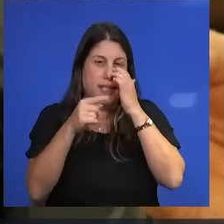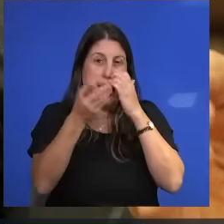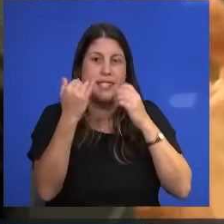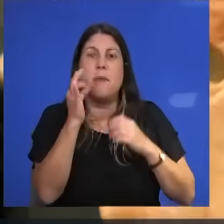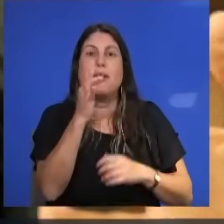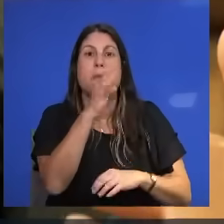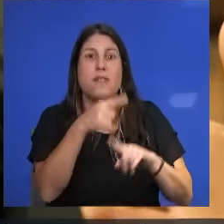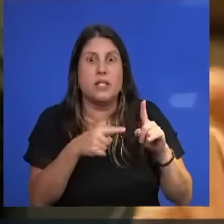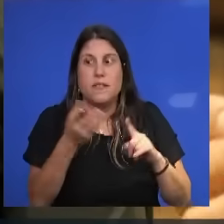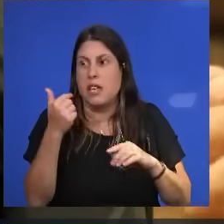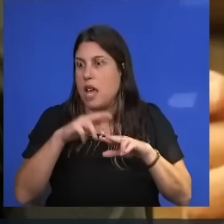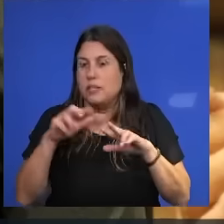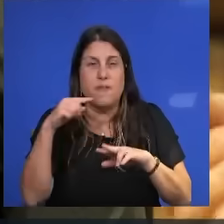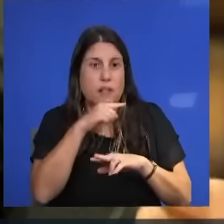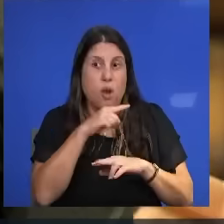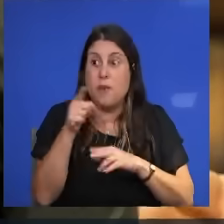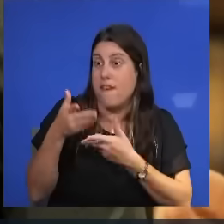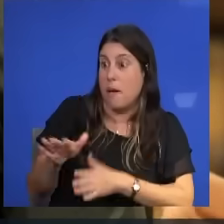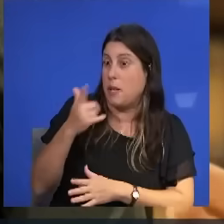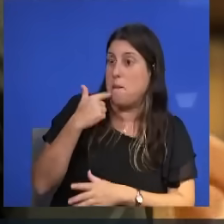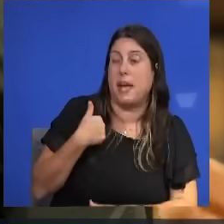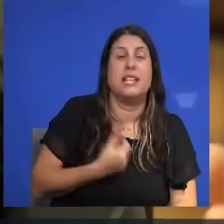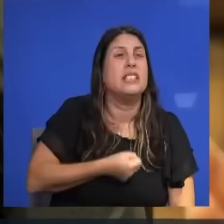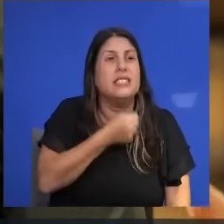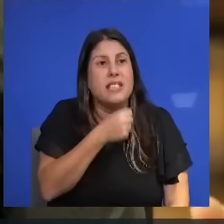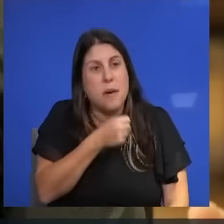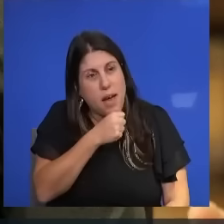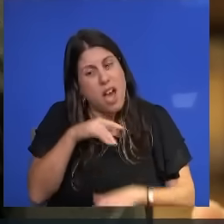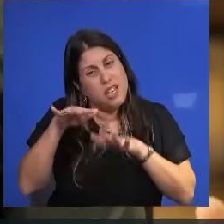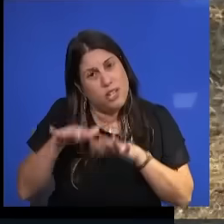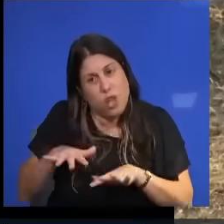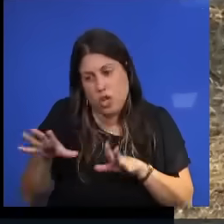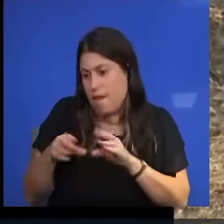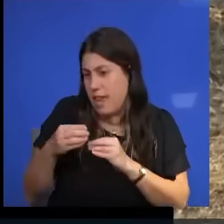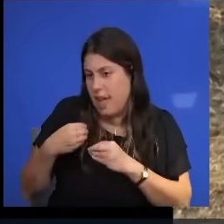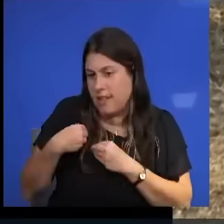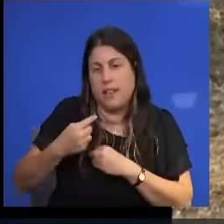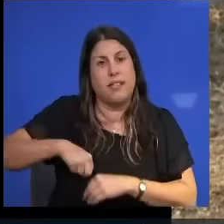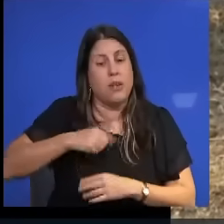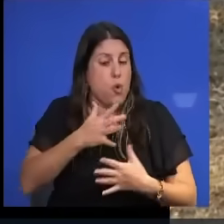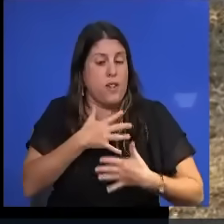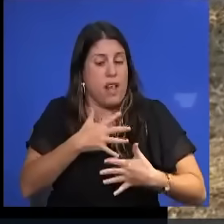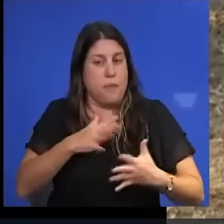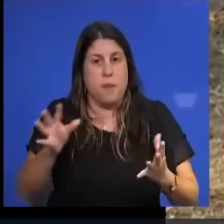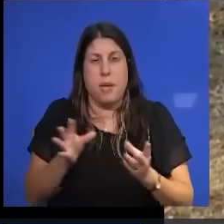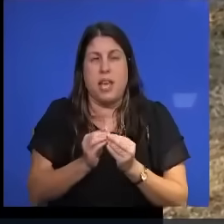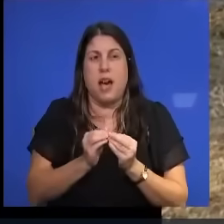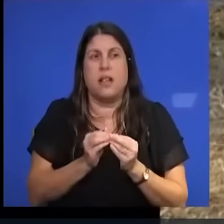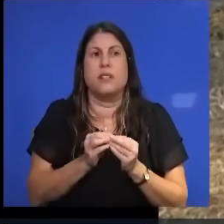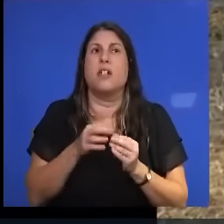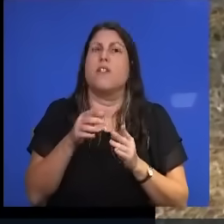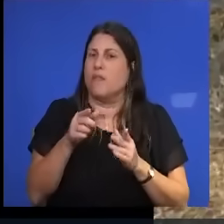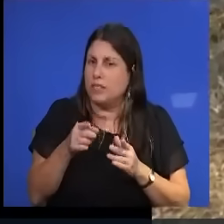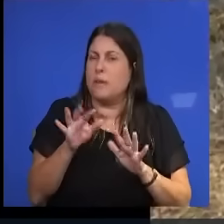לי את המשפט הבא, סבא, בוא תשב לידי, אנחנו נבהלים ביחד. וזה מה שראיתי אצל הנכדים